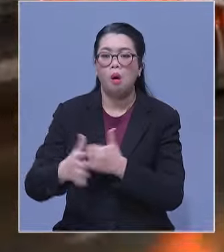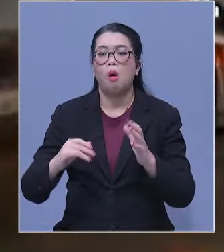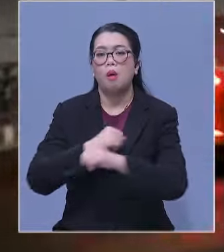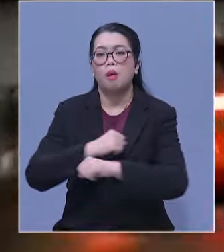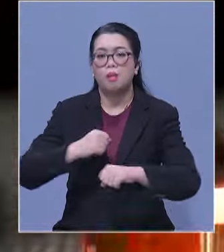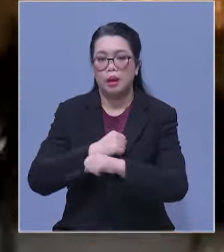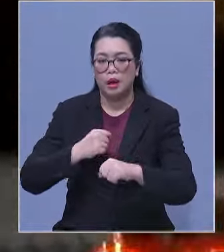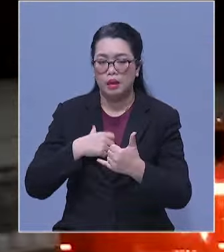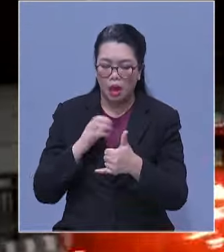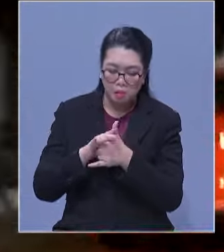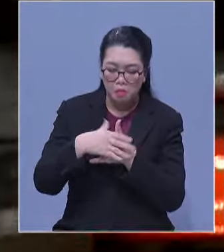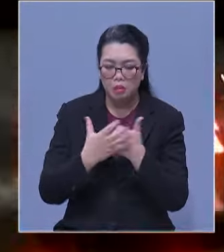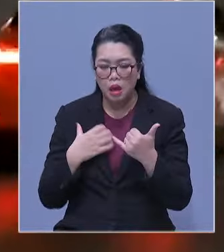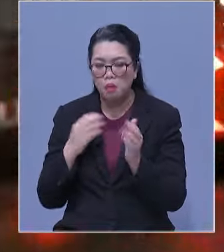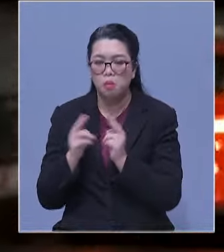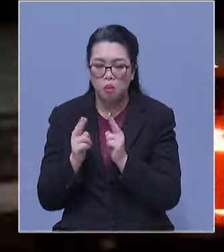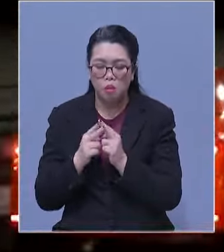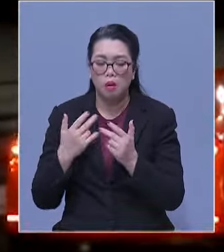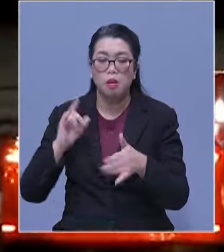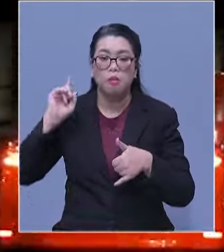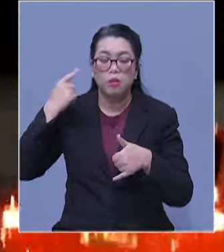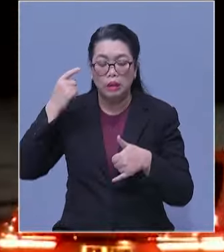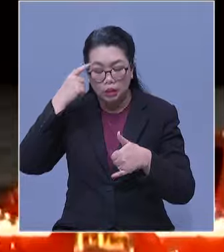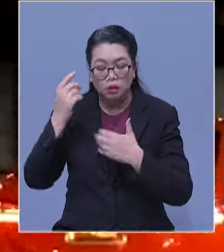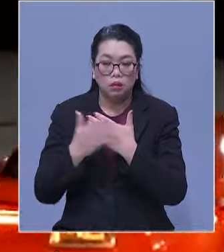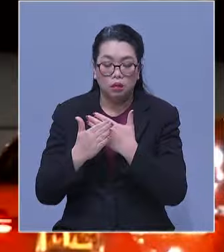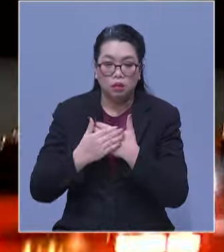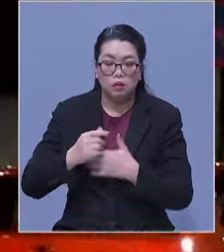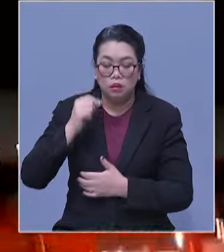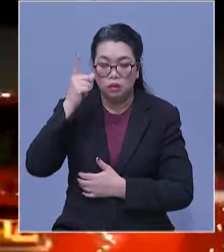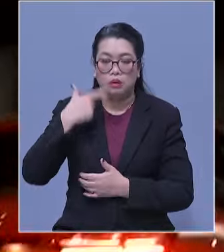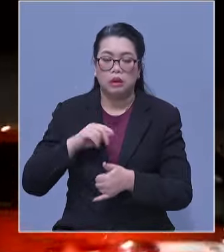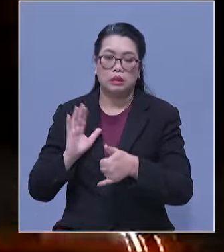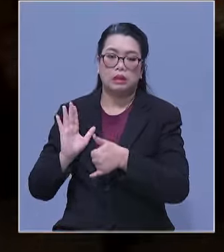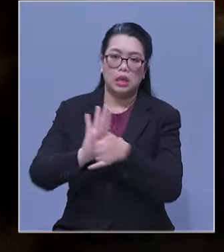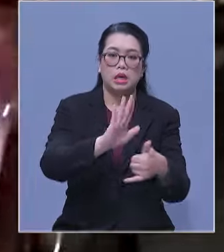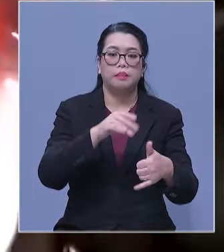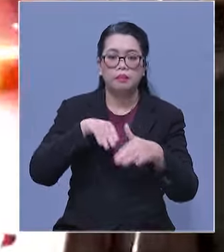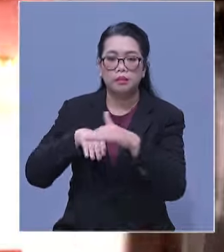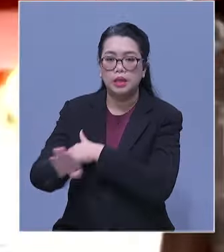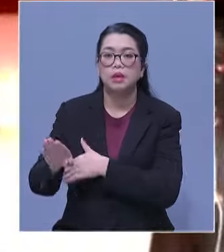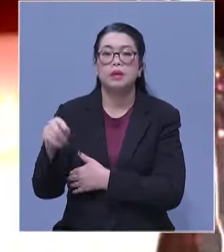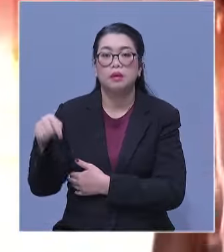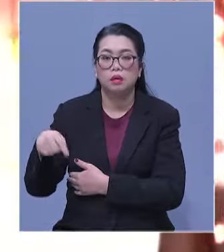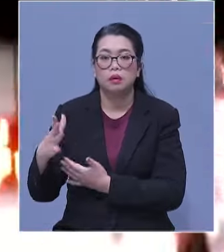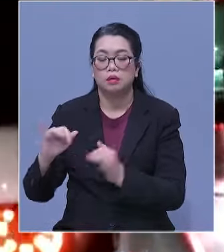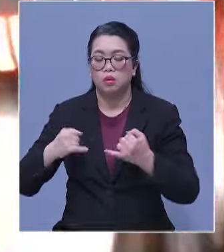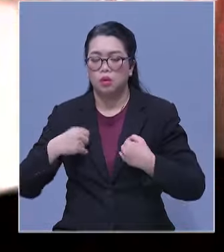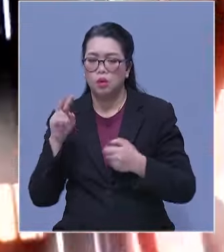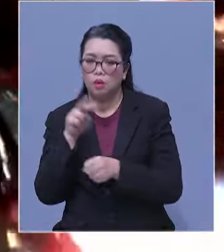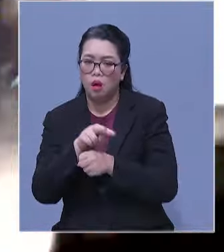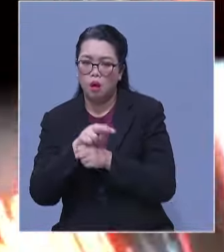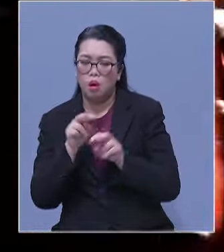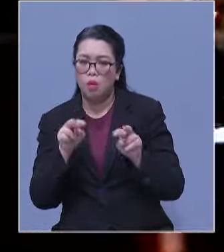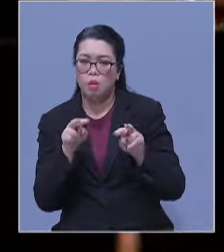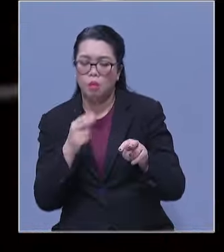แล้วก็ลงมือล่วงละเมิดนะคะจากนั้นผู้เสียหายได้สติขึ้นมาก็ใช้เท้าถีบแล้วก็หนีออกมาเจ้าหน้าที่ก็เฝ้าติดตาม